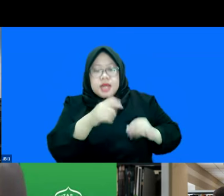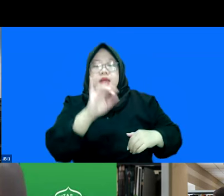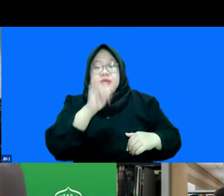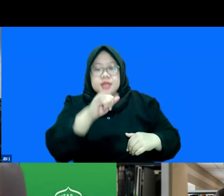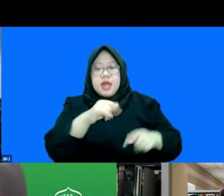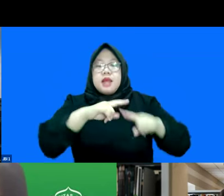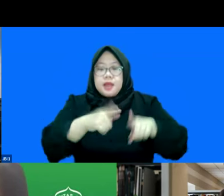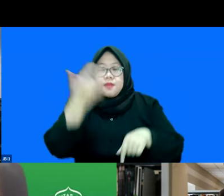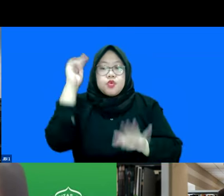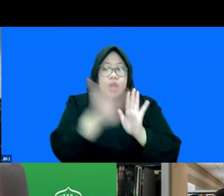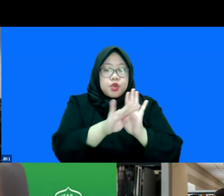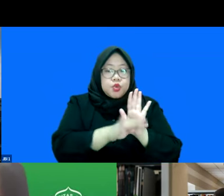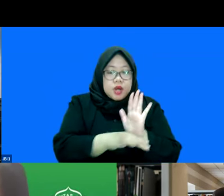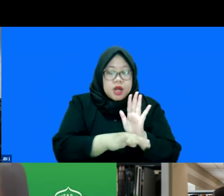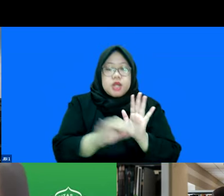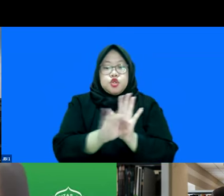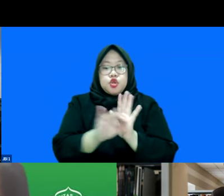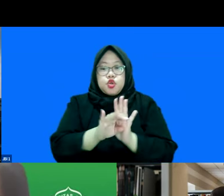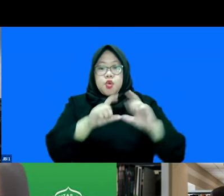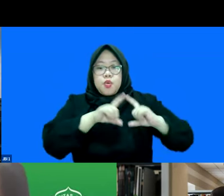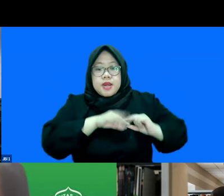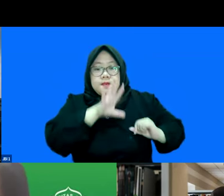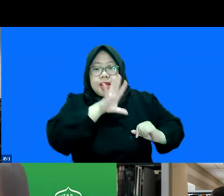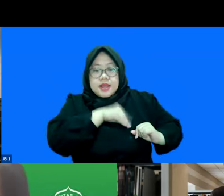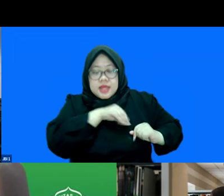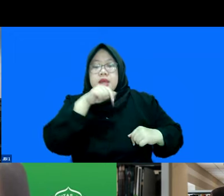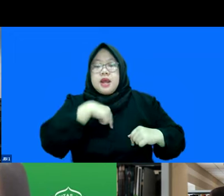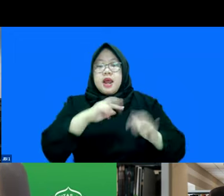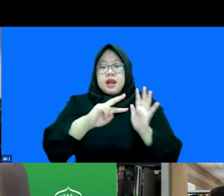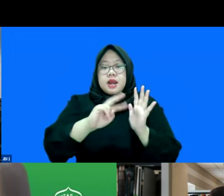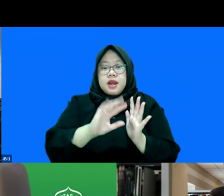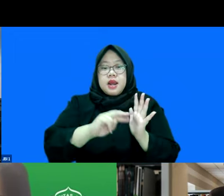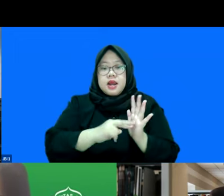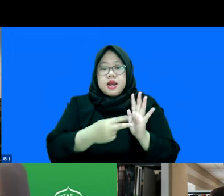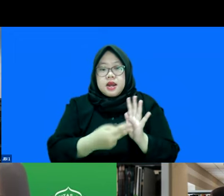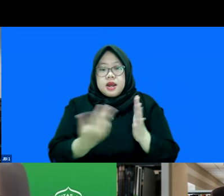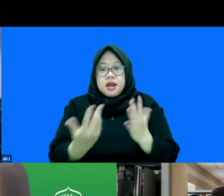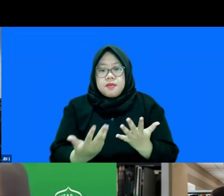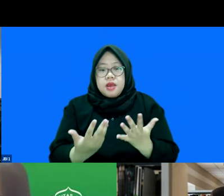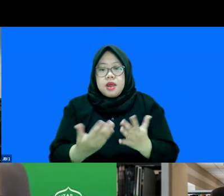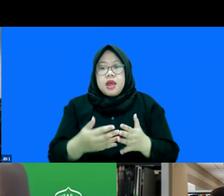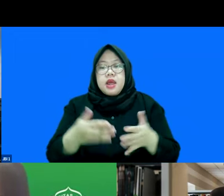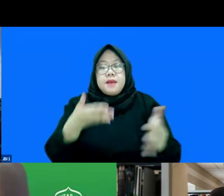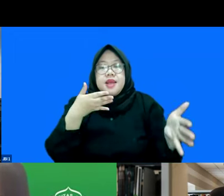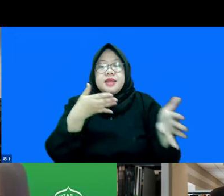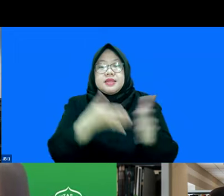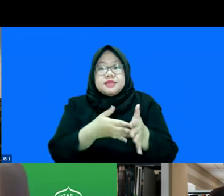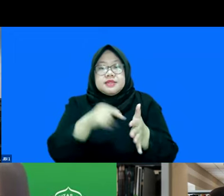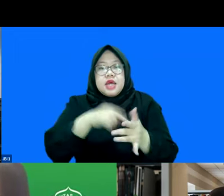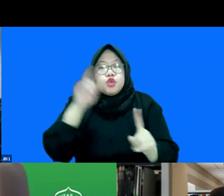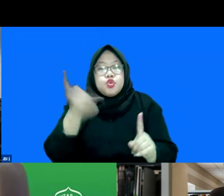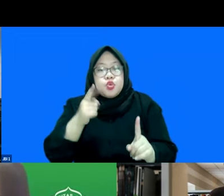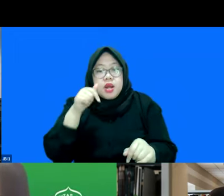aturannya, kalau misalnya bodycam-nya mati, maka burden of proof untuk membuktikan bahwa tuduhan itu tidak terjadi ada di